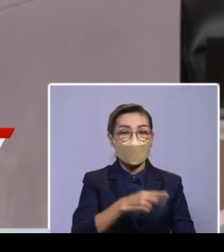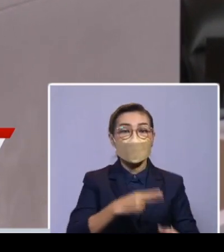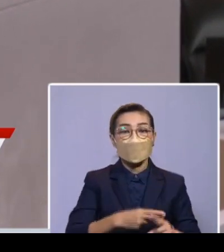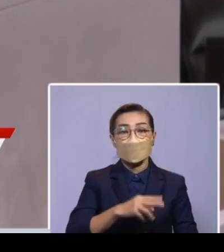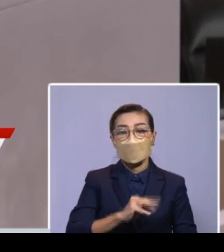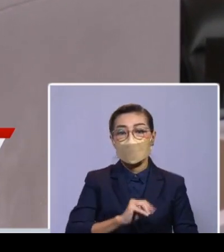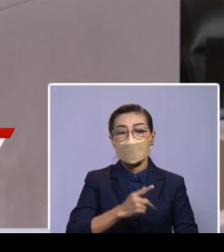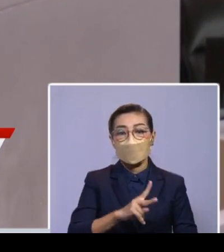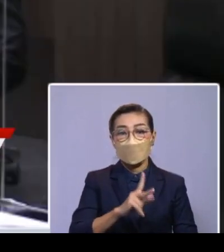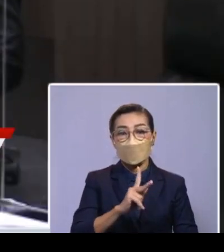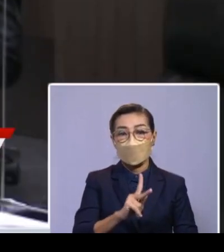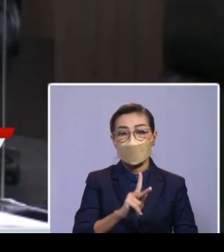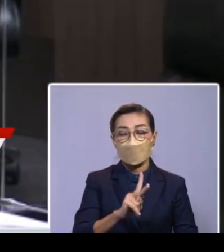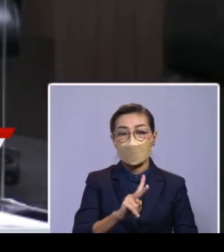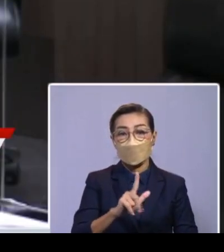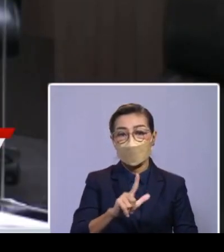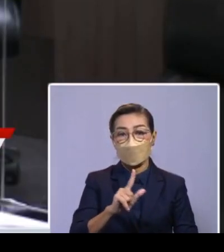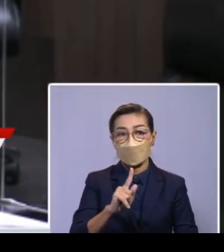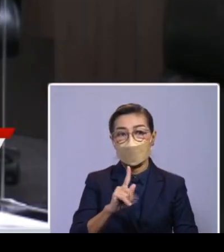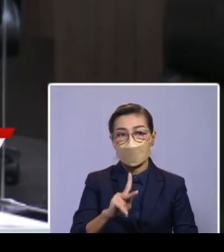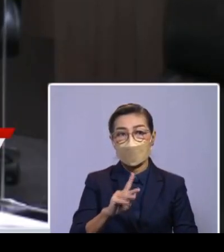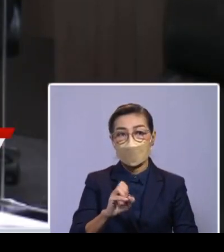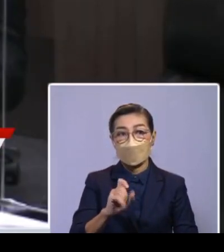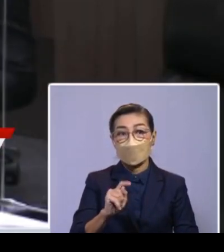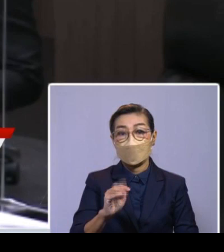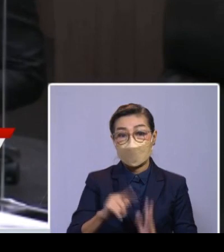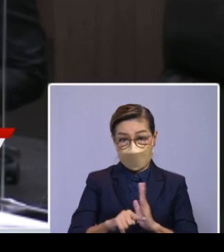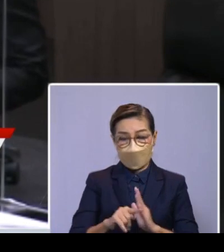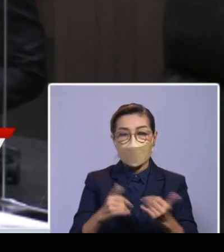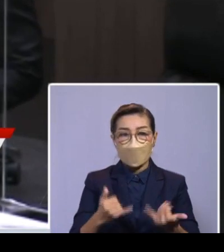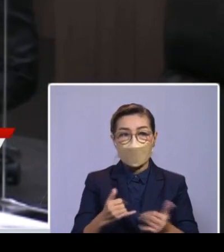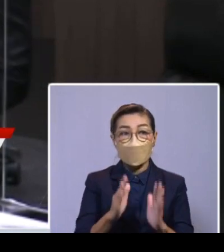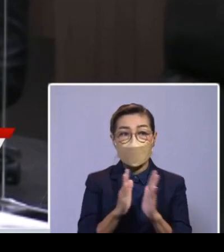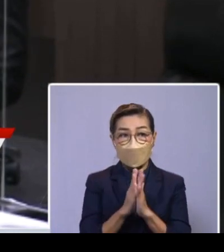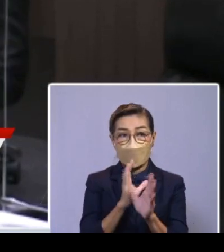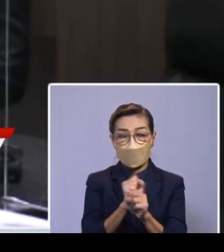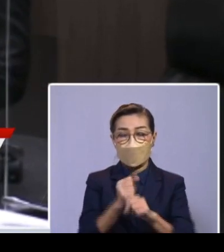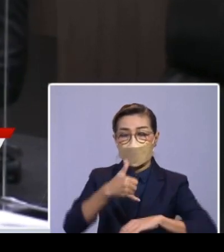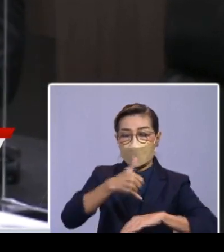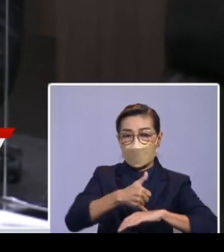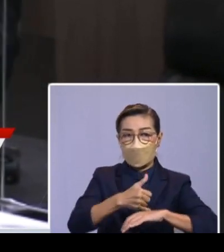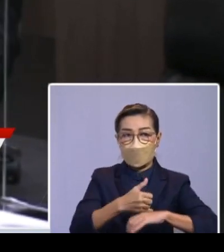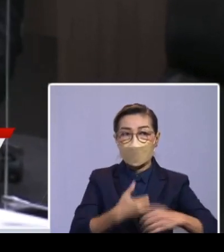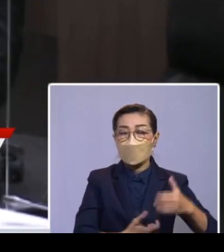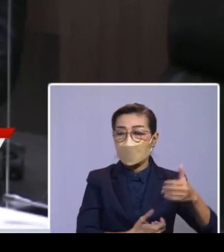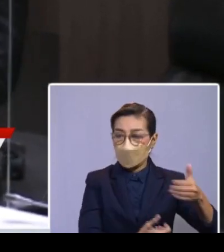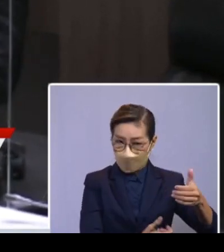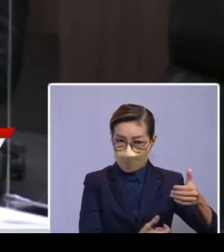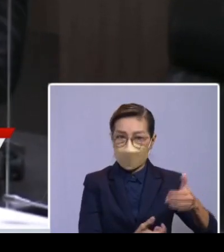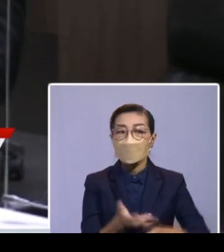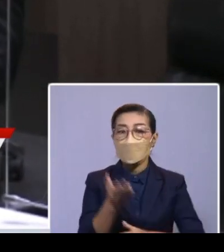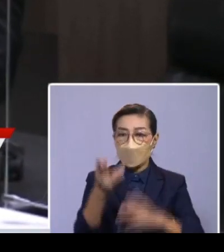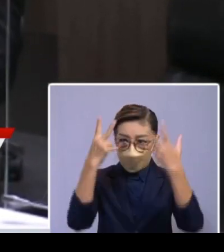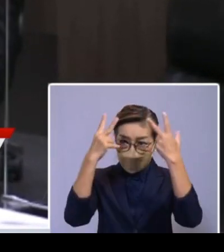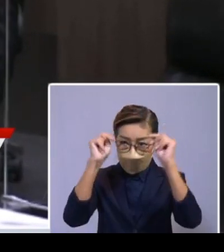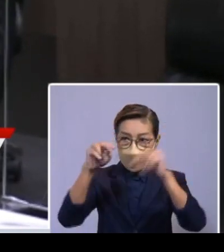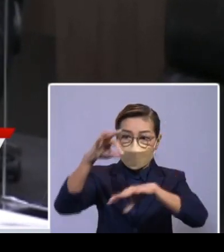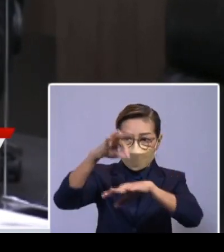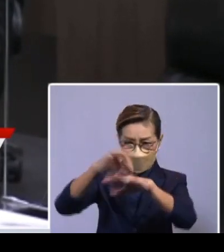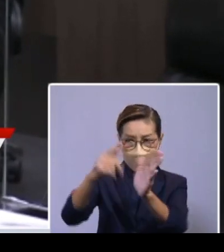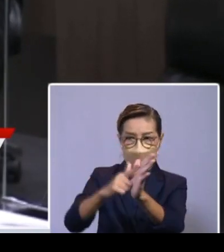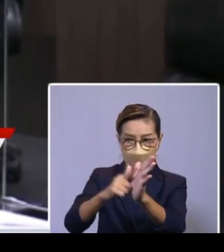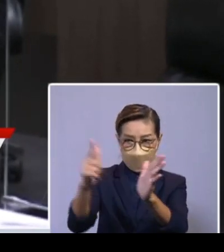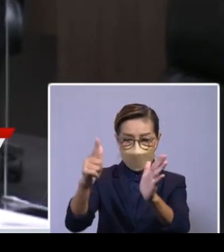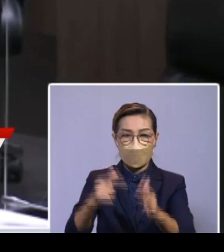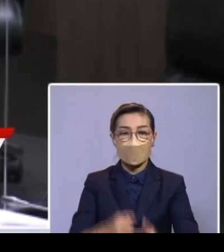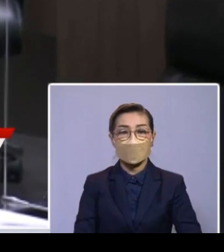ขสินธารนนท์หัวหน้าพรรคไทยศรีวิไลที่มาพร้อมกับพระพุทธรูปแล้วระบุว่าขอบิณฑบาตพลเอกประยุทธ์ให้ลาออกจากตำแหน่งนายกรัฐมนต